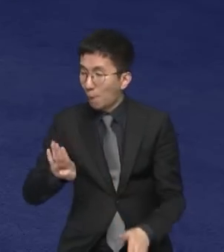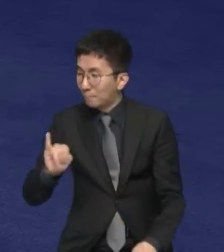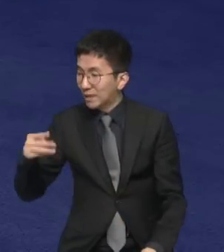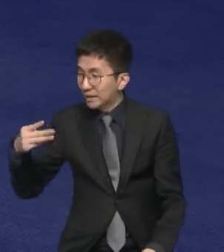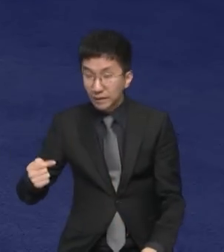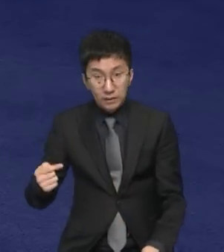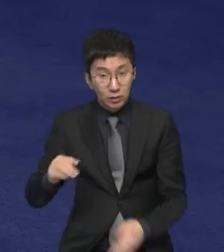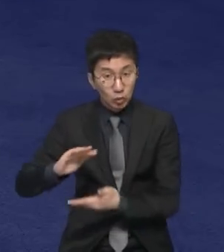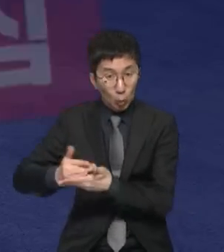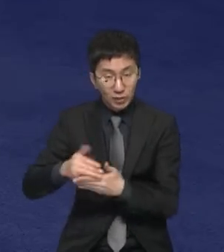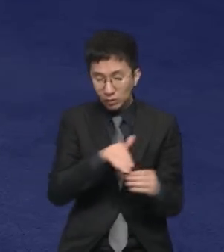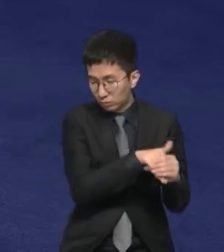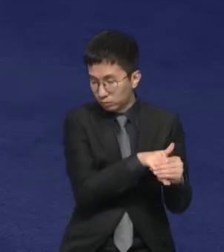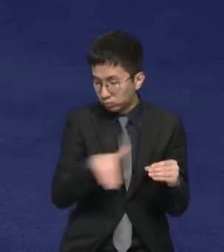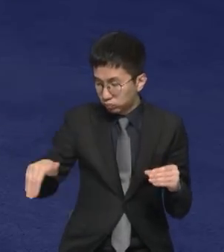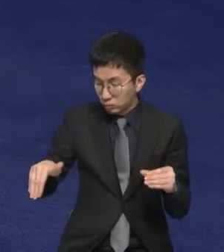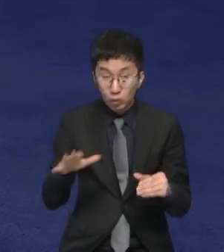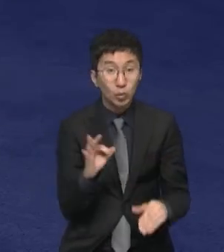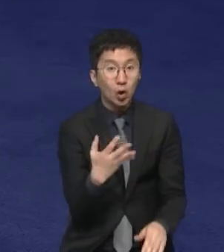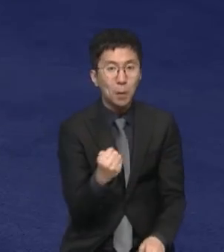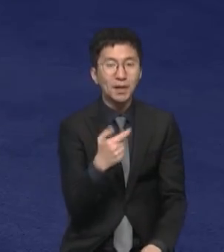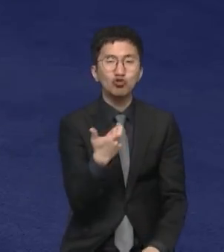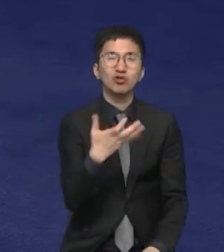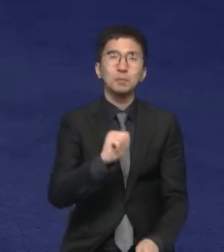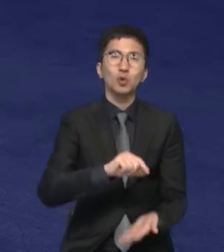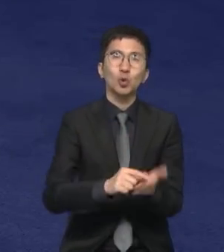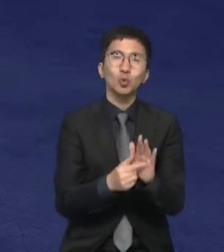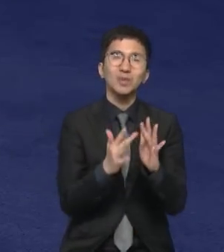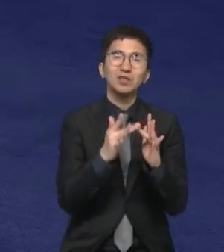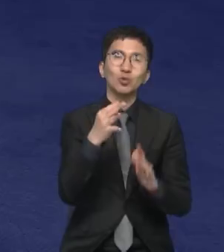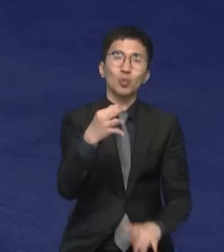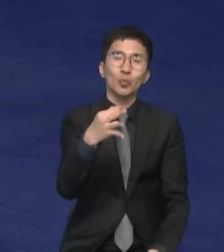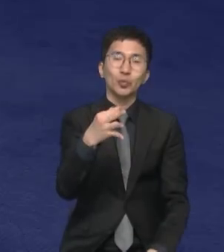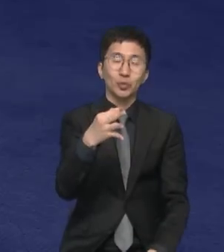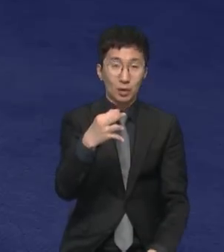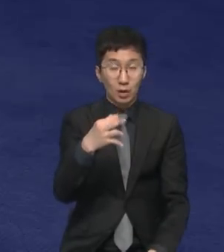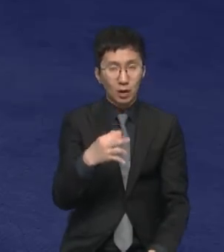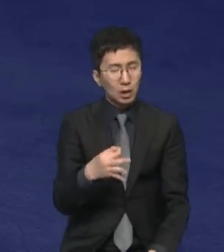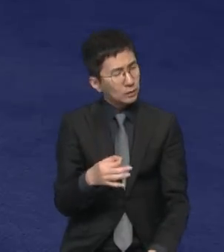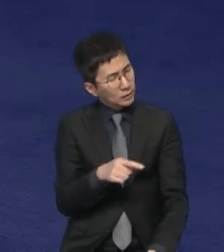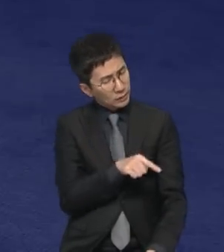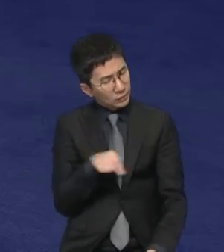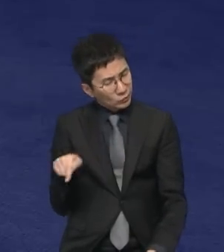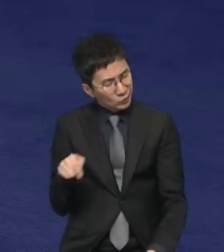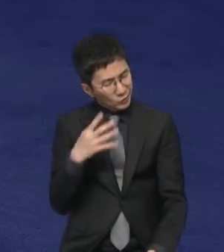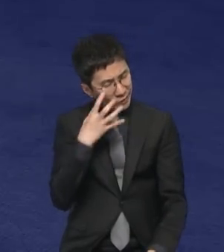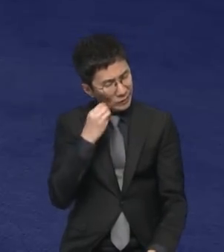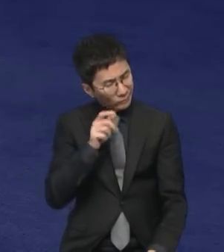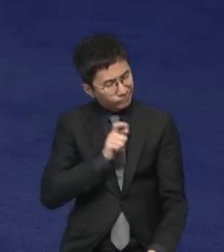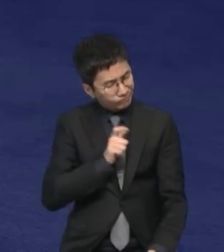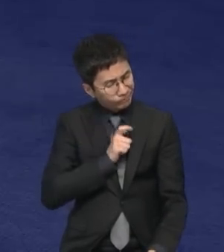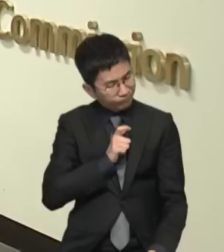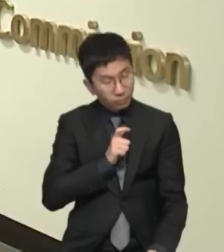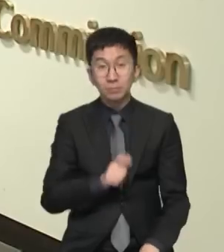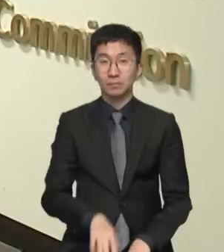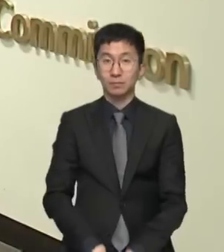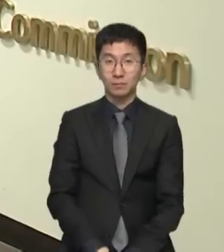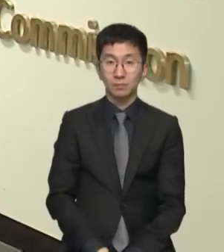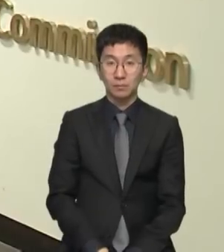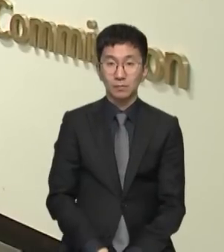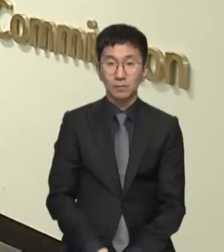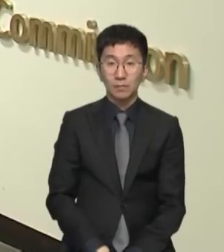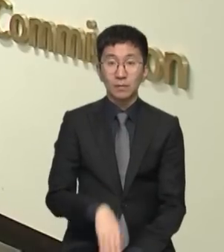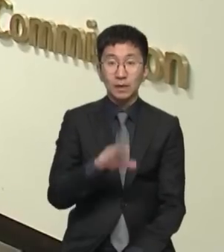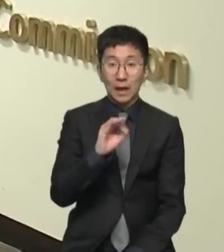60억 원어치의 위믹스 코인이 이체됐는데 거액의 가상화폐 이동을 현행법상 이상거래로 의심한 겁니다.